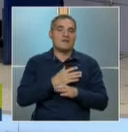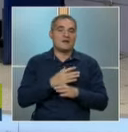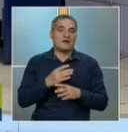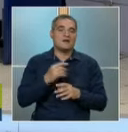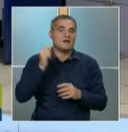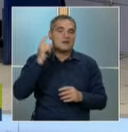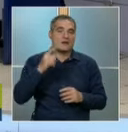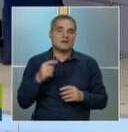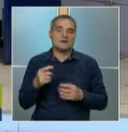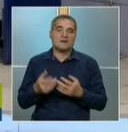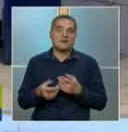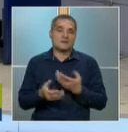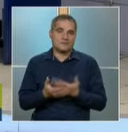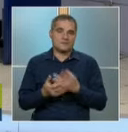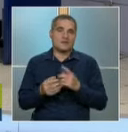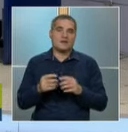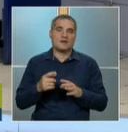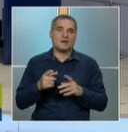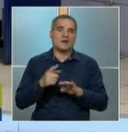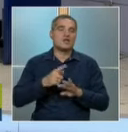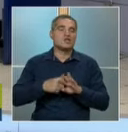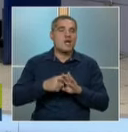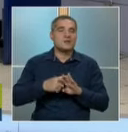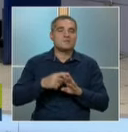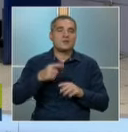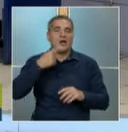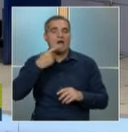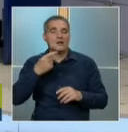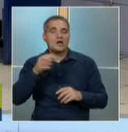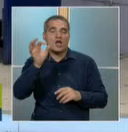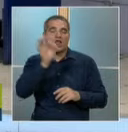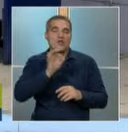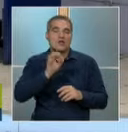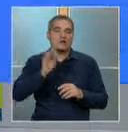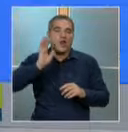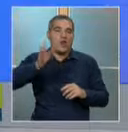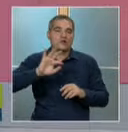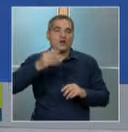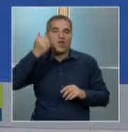обаче. Идеята в действителност е, Шекспир в действителност е казал,